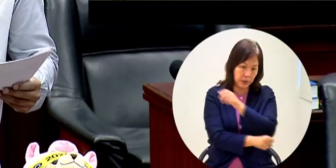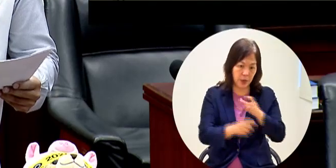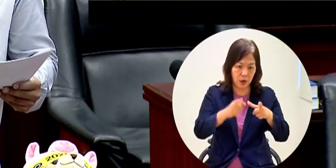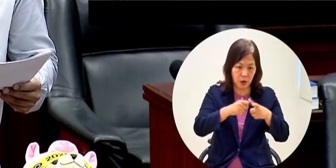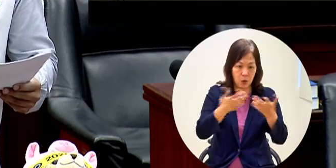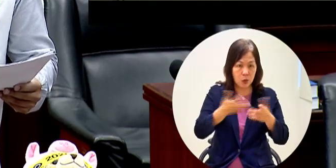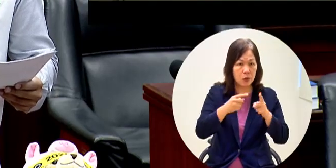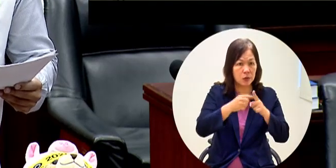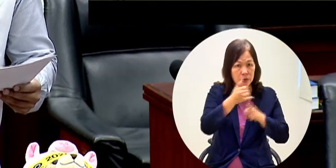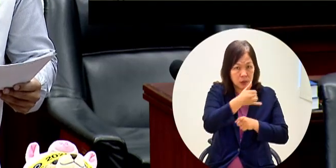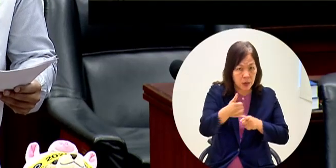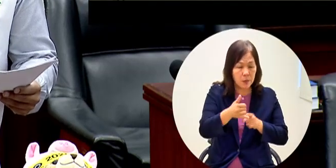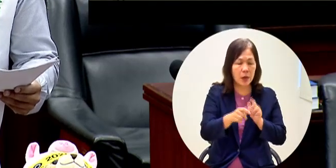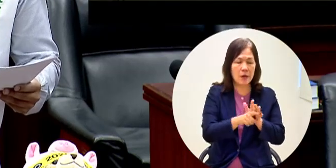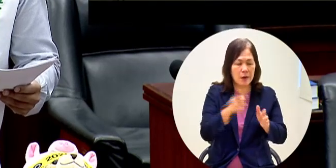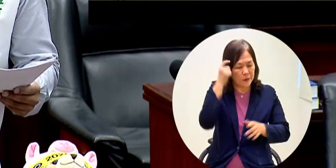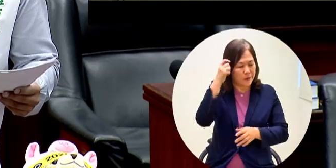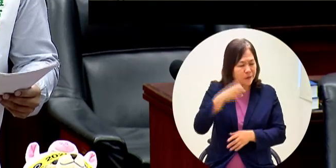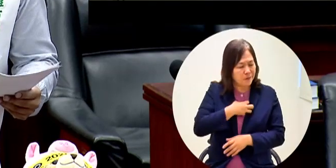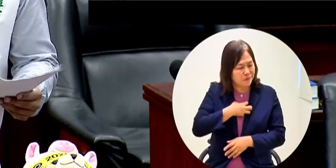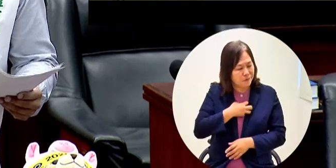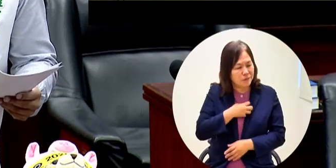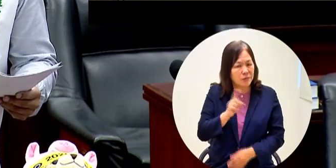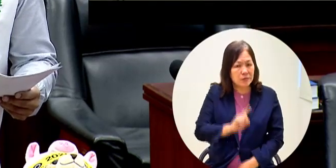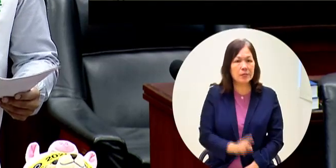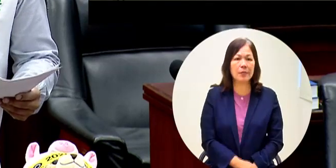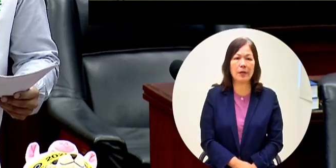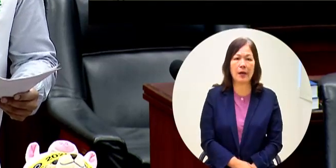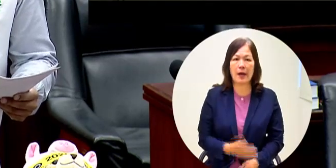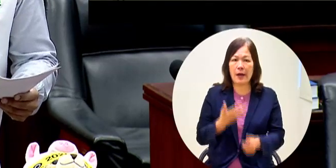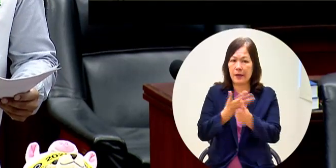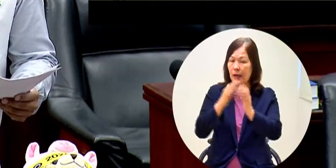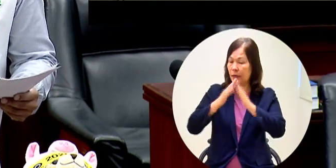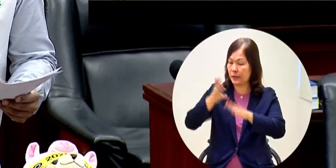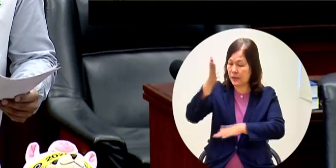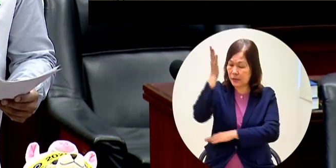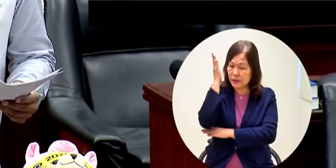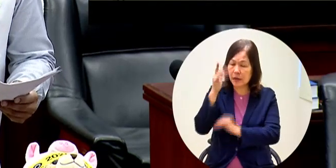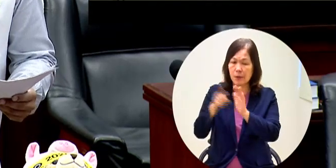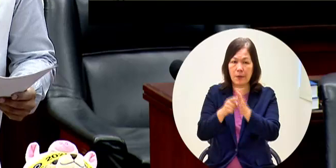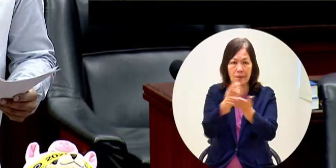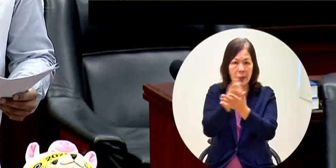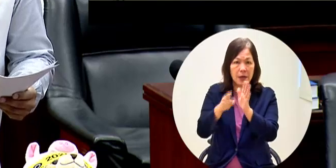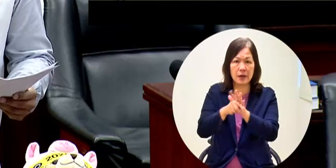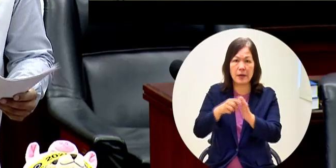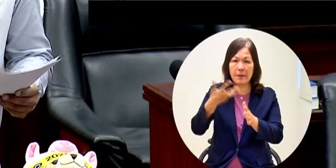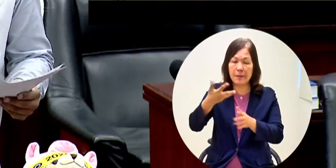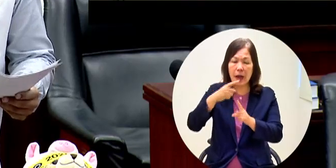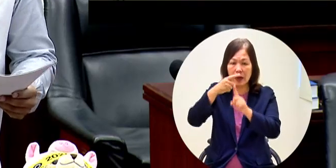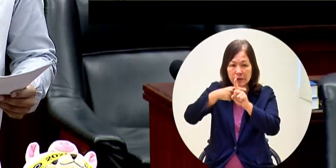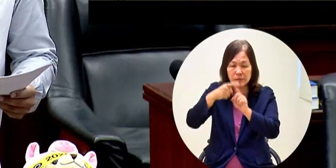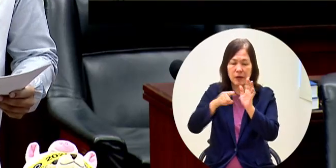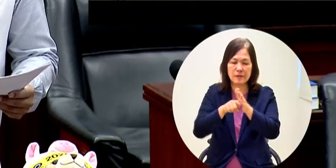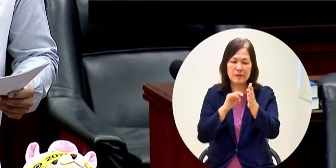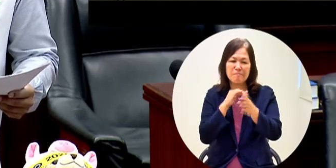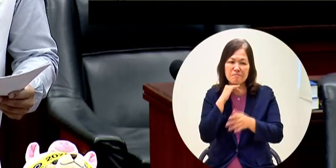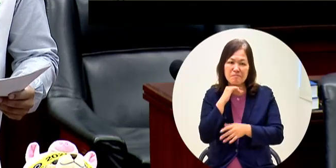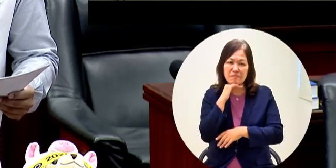员有多么的不堪啊？予咱规个市政府所有被集中的遮单位升职的